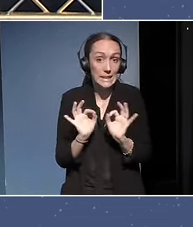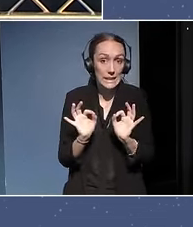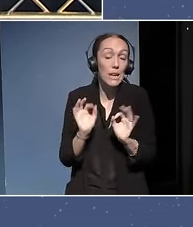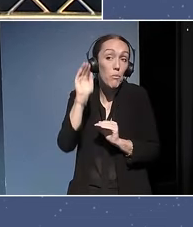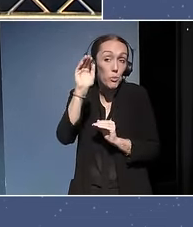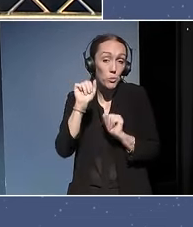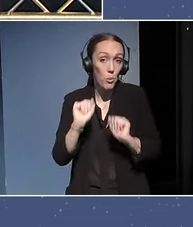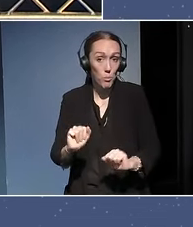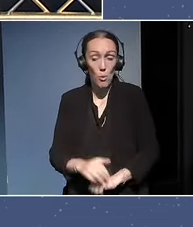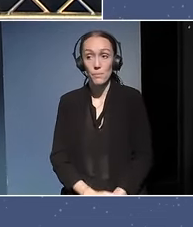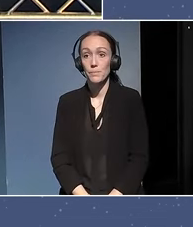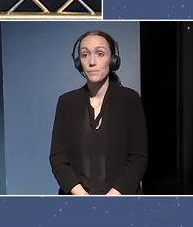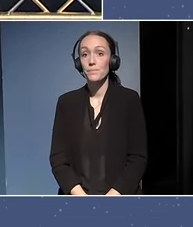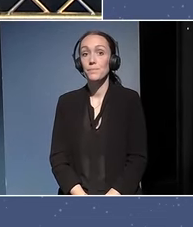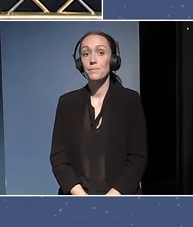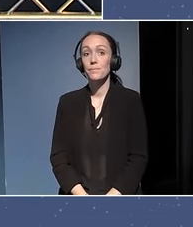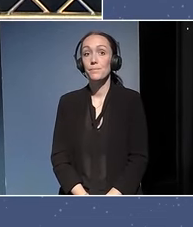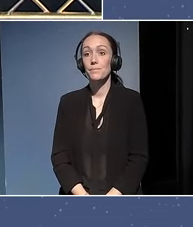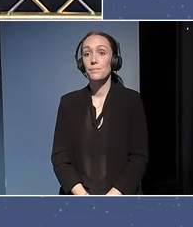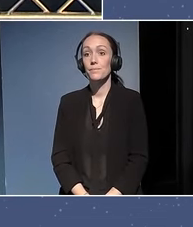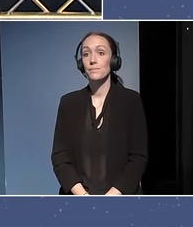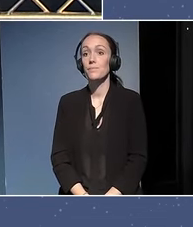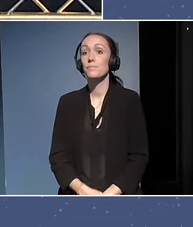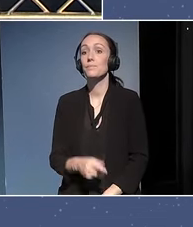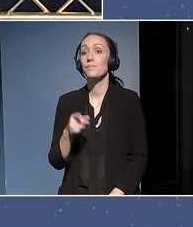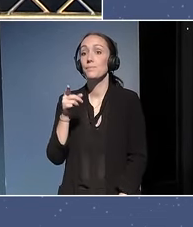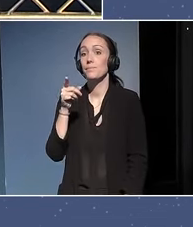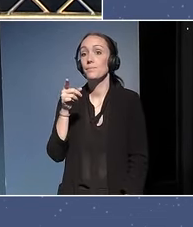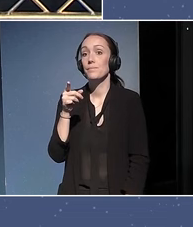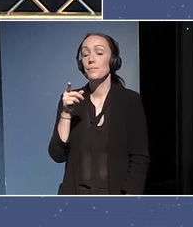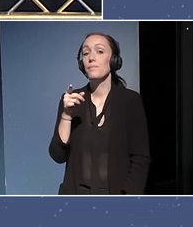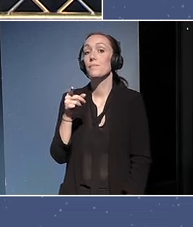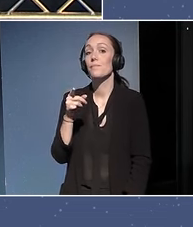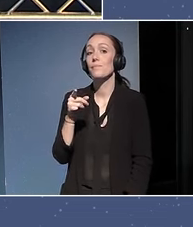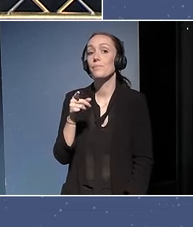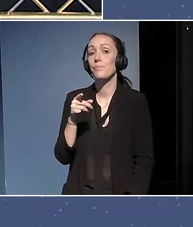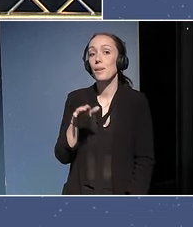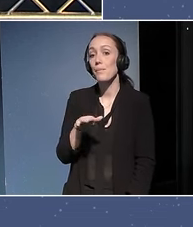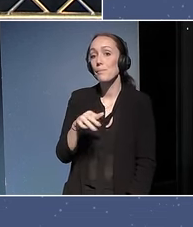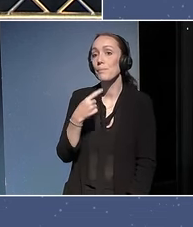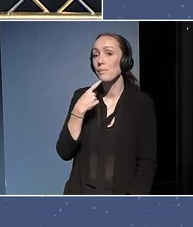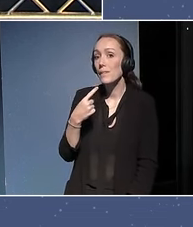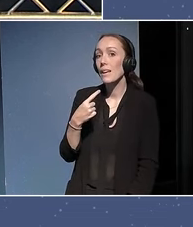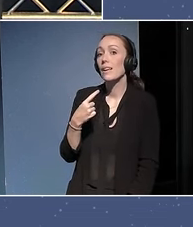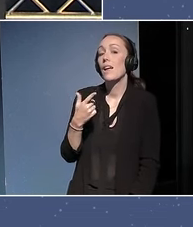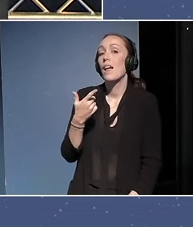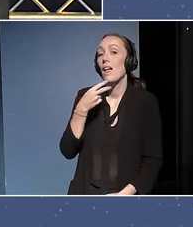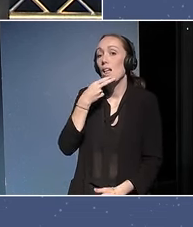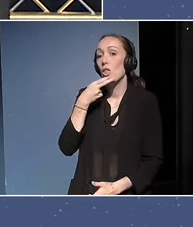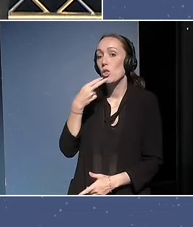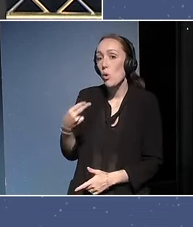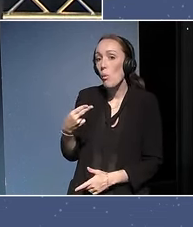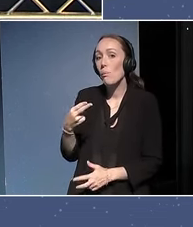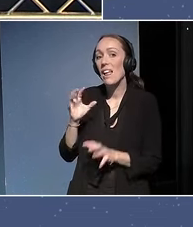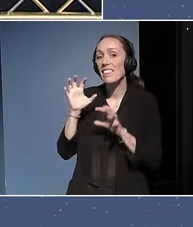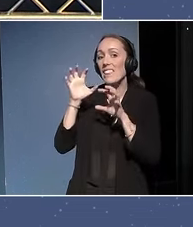esenza Ma perché si chiama Ah sui libri il dragone egiziano Se poi è